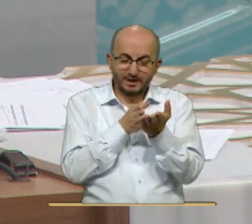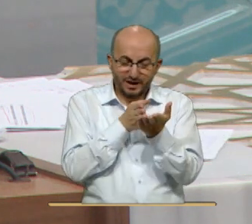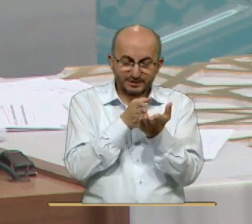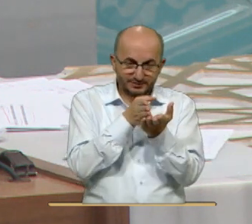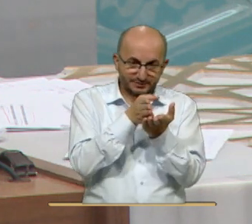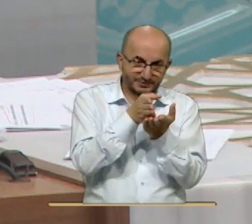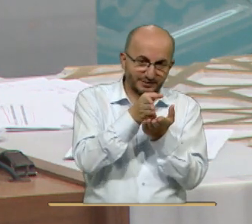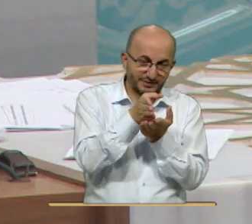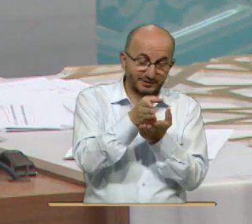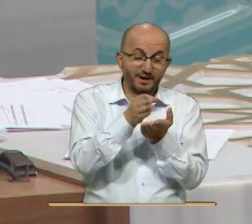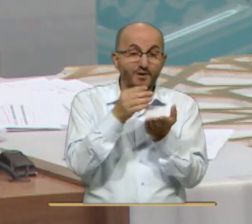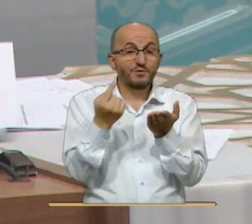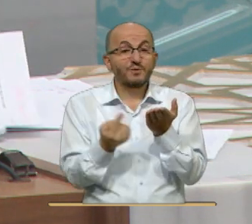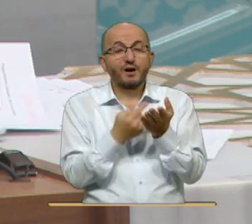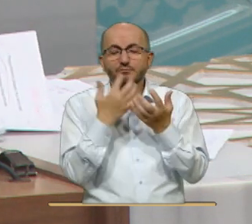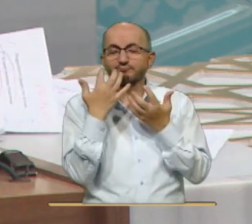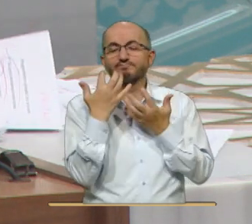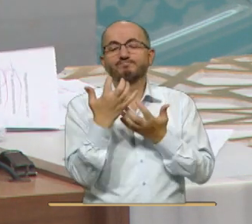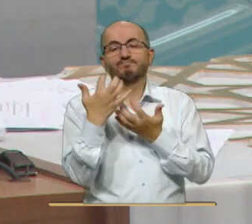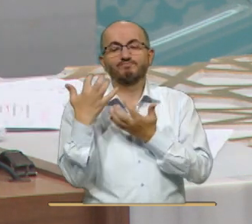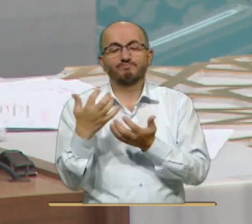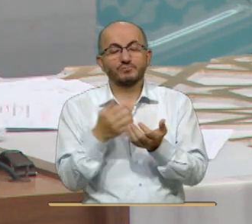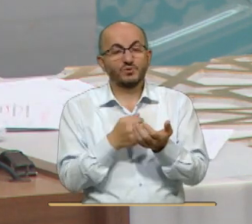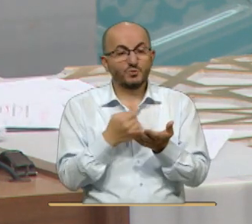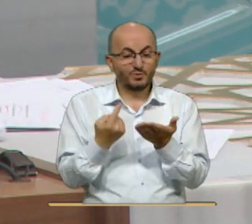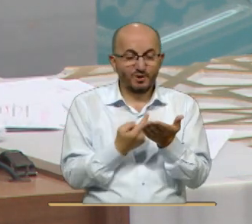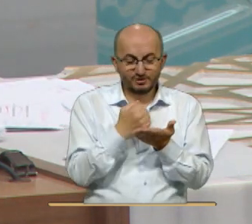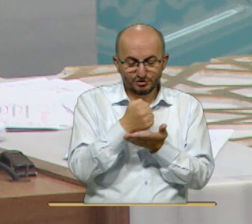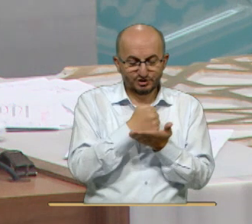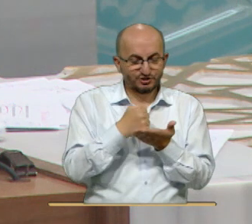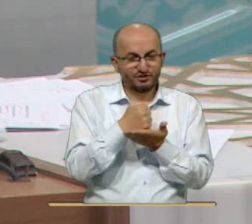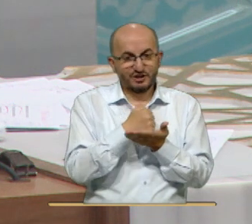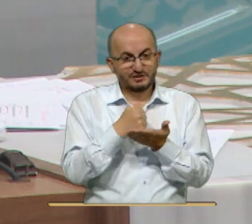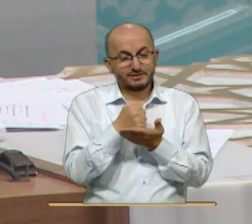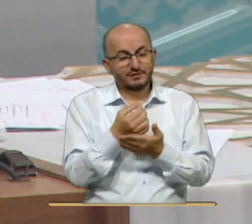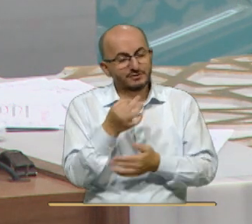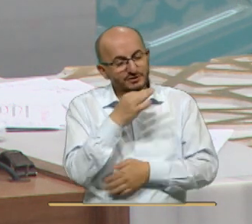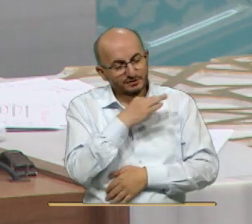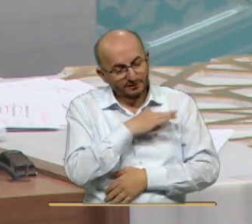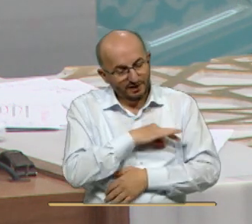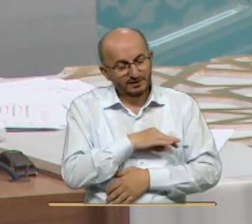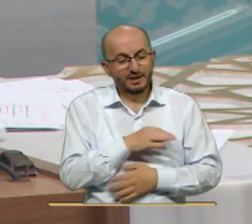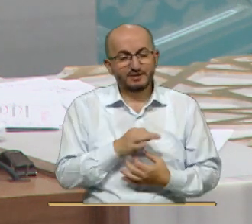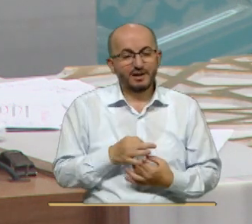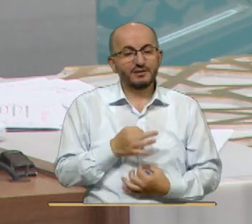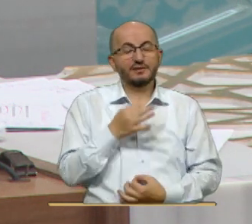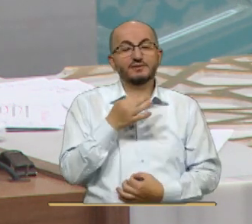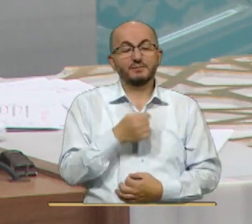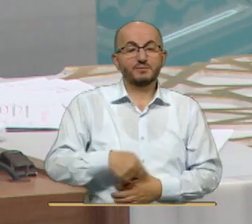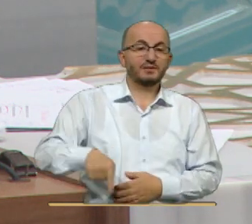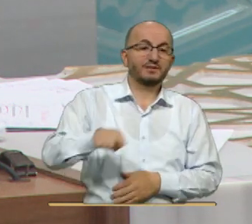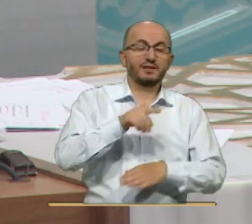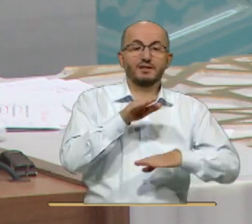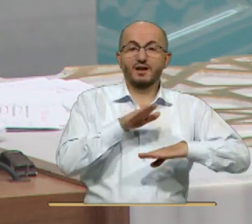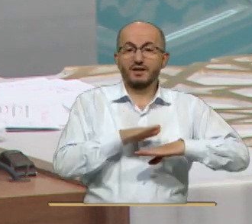hidayetinden, onun rahmetinden, onun şifasından istifade edenlerden bizleri